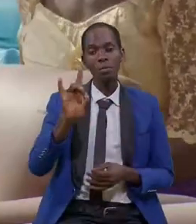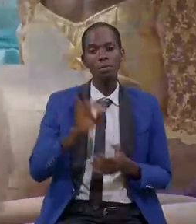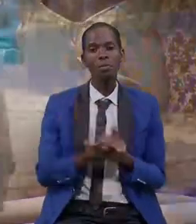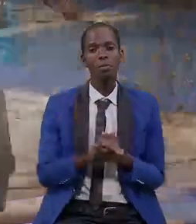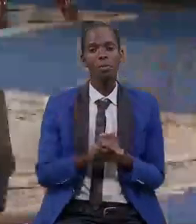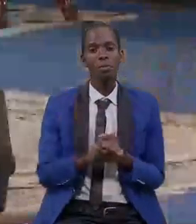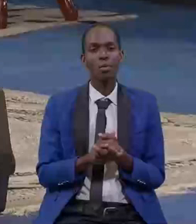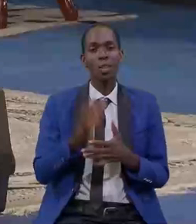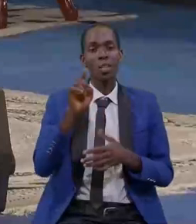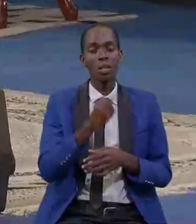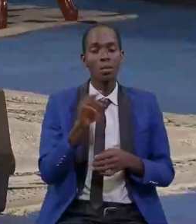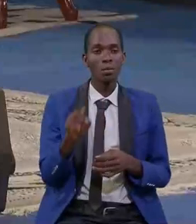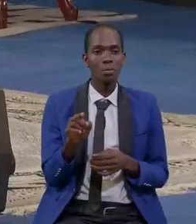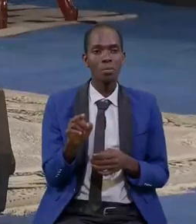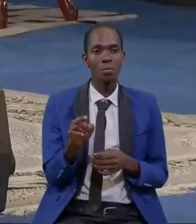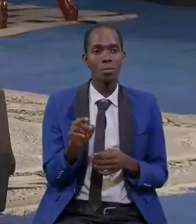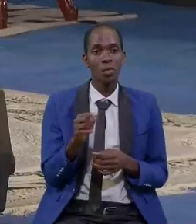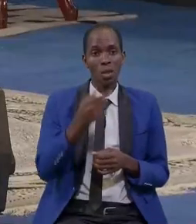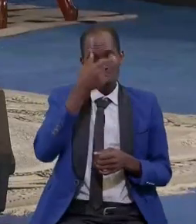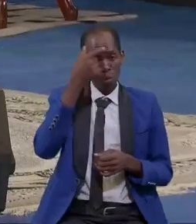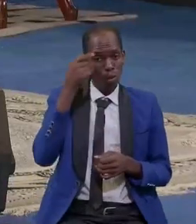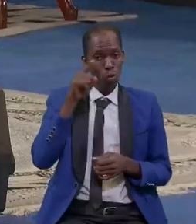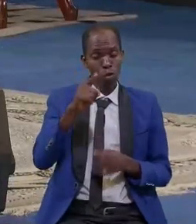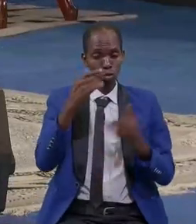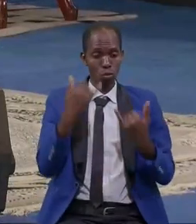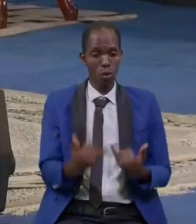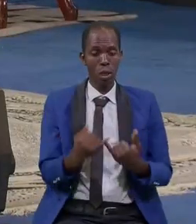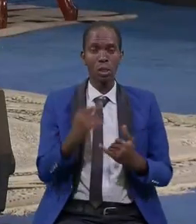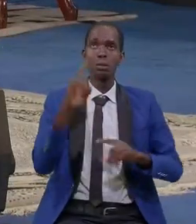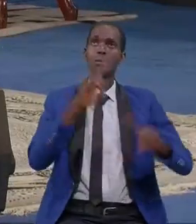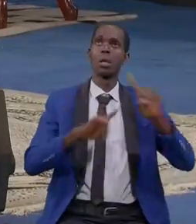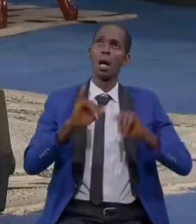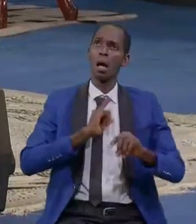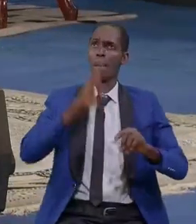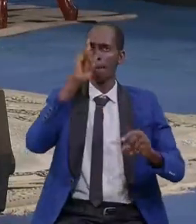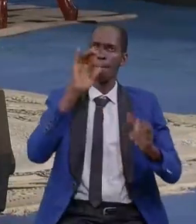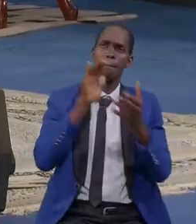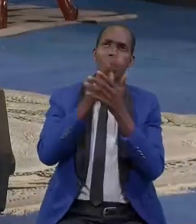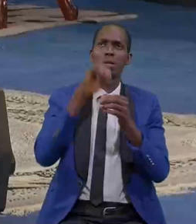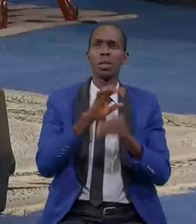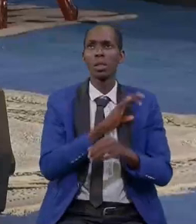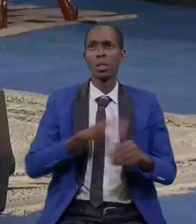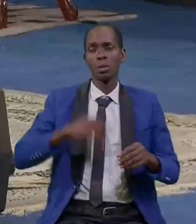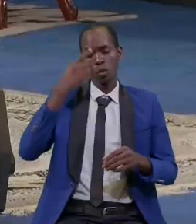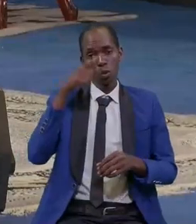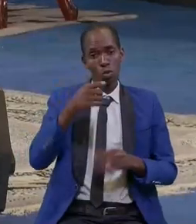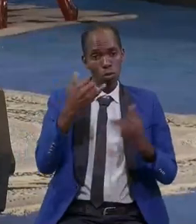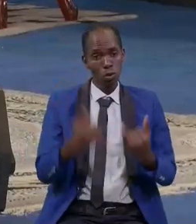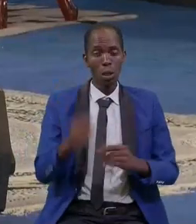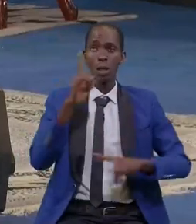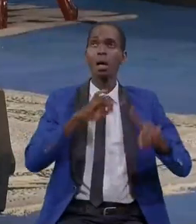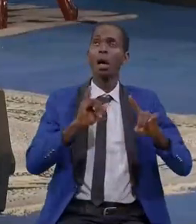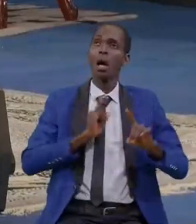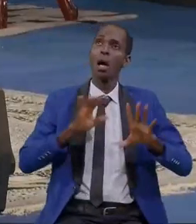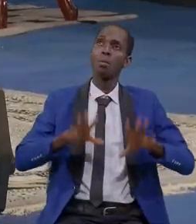Verset 8. Célébrons donc parce que vous dites que vous croyez en Christ, parce que vous professez que Christ est